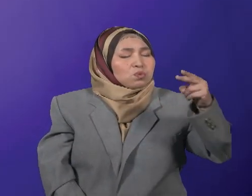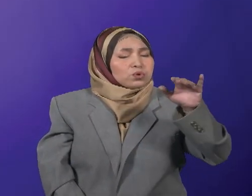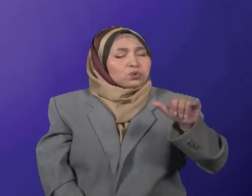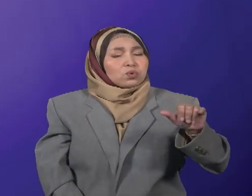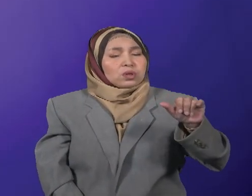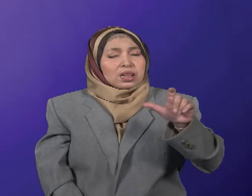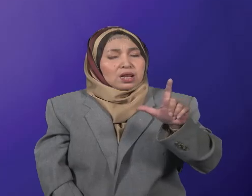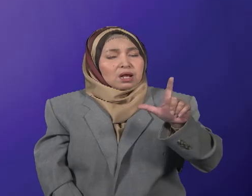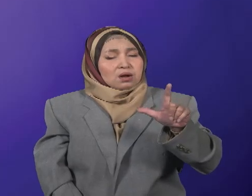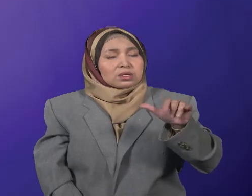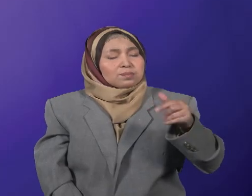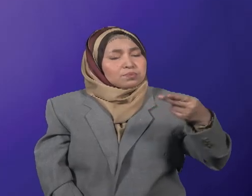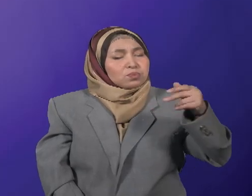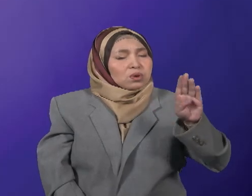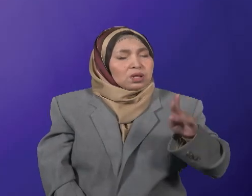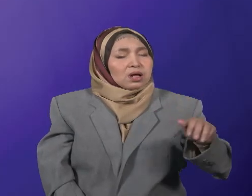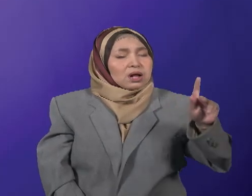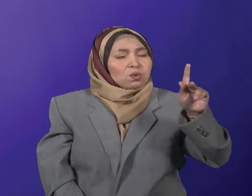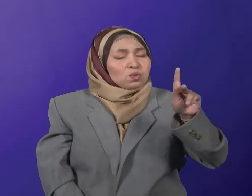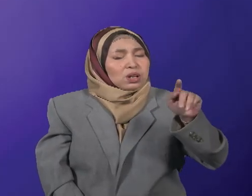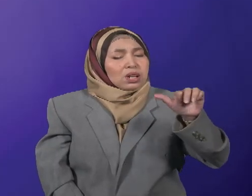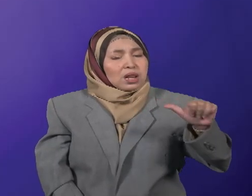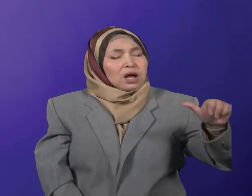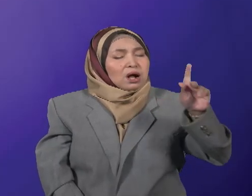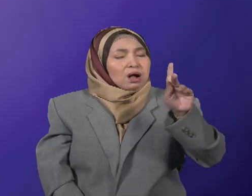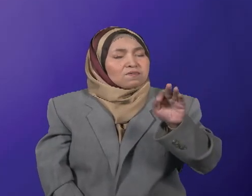Wallahu la yuhibbu kulla